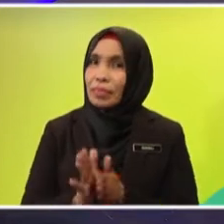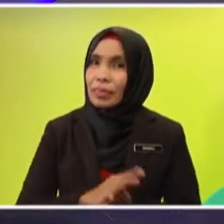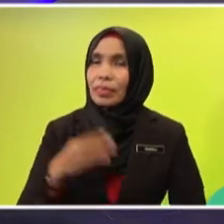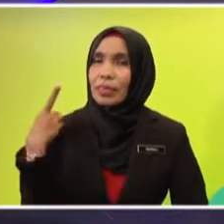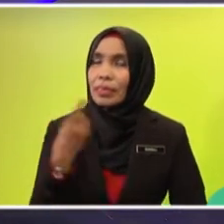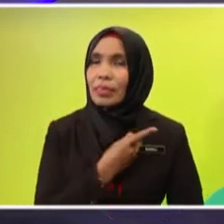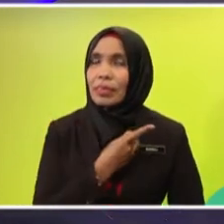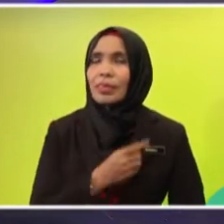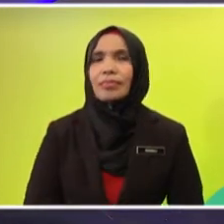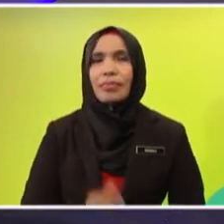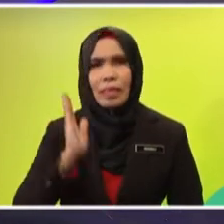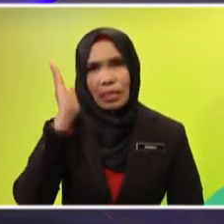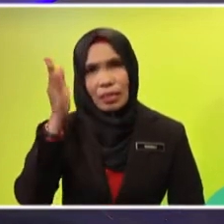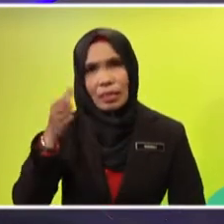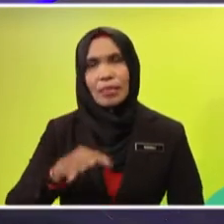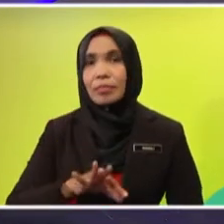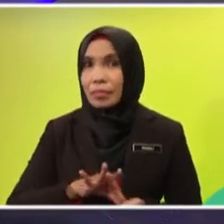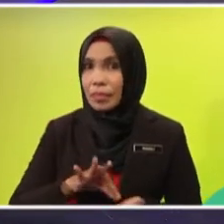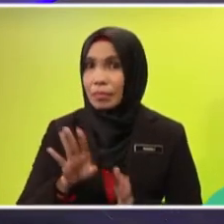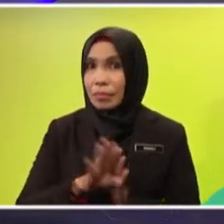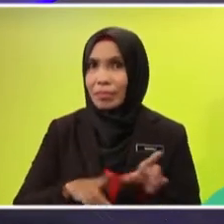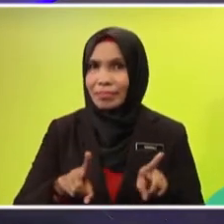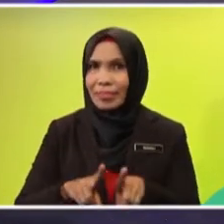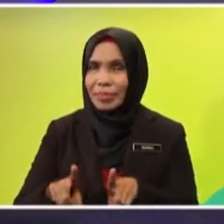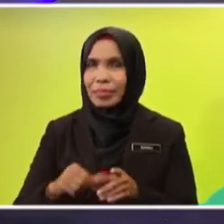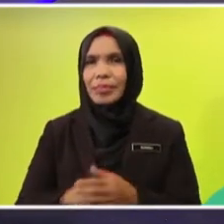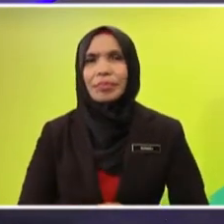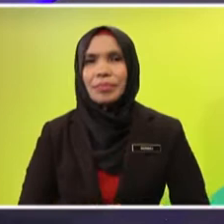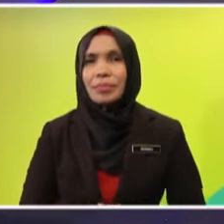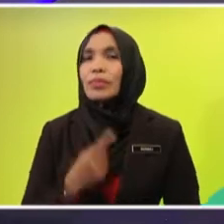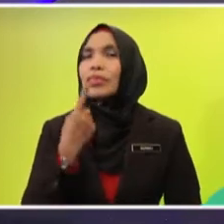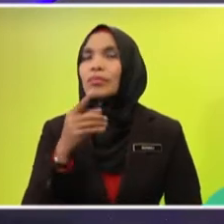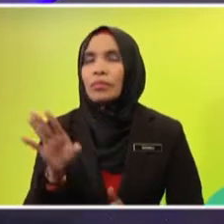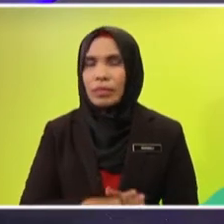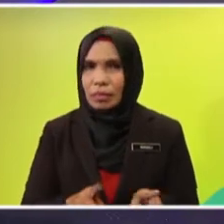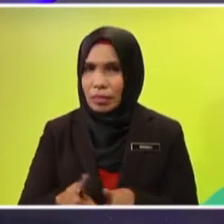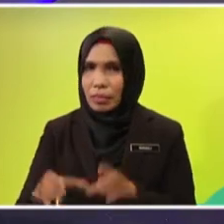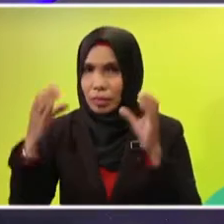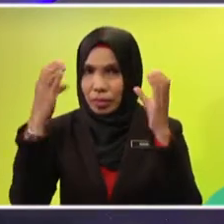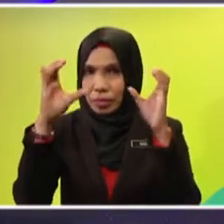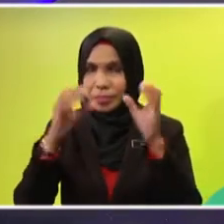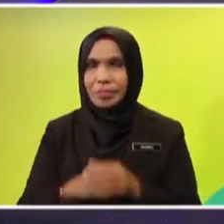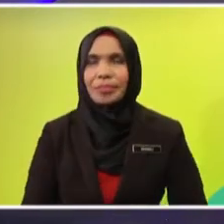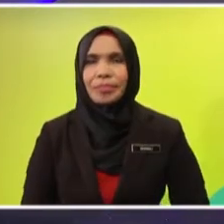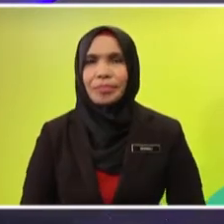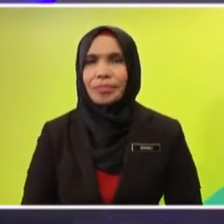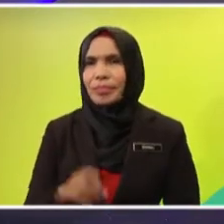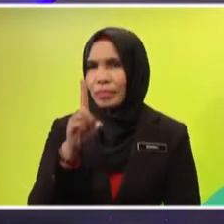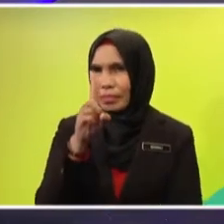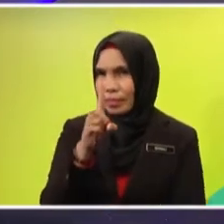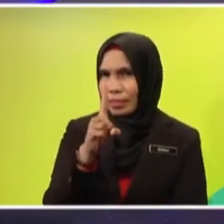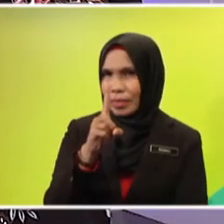akan menghilang bersama mu harimau boleh-boleh dari tersebut bersama cego zq1